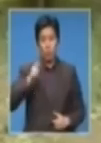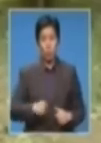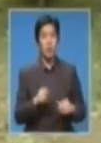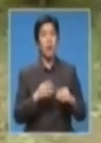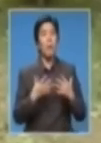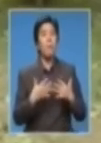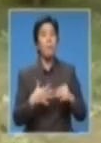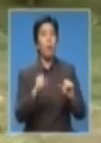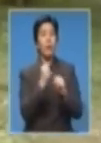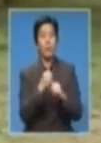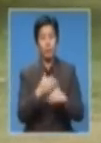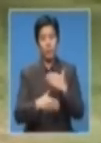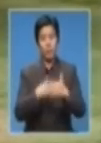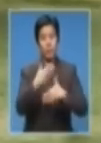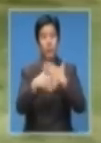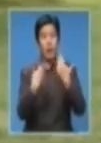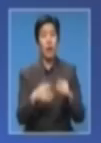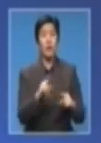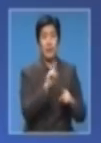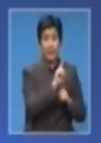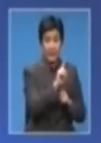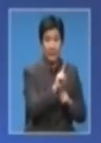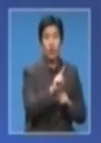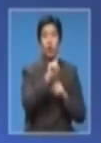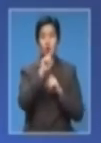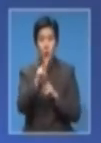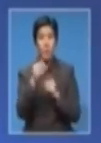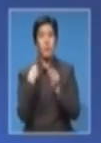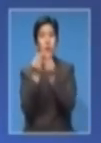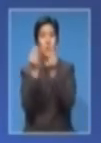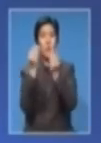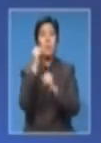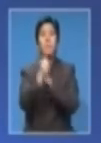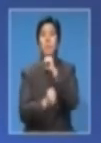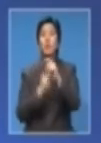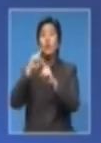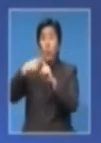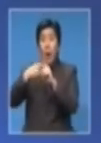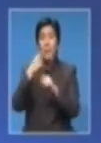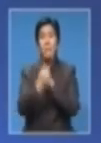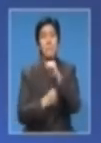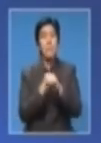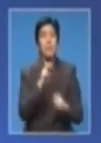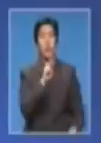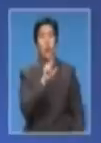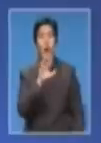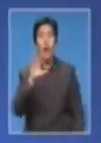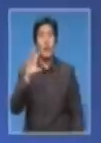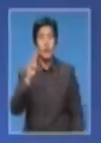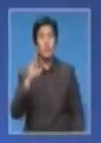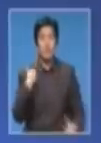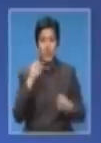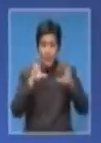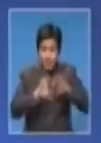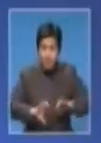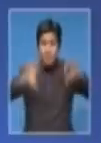แรงกดดันนะและที่สองก็คือหลังจากมีรัฐมนุนชั่วคราว57แล้วจัดตั้งรัฐบาลรัฐบาลข้าราชการทุกคนก็ได้ทุ่มเ